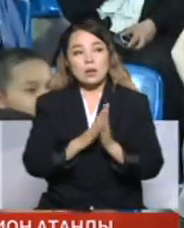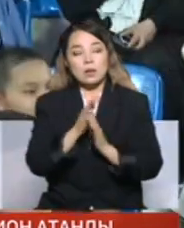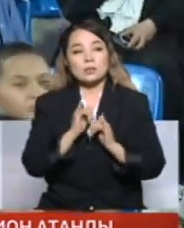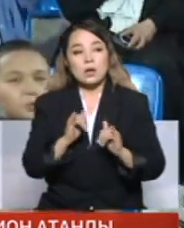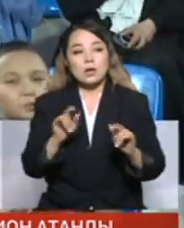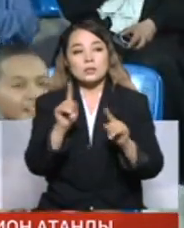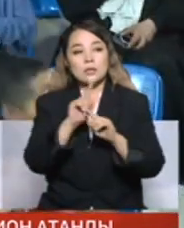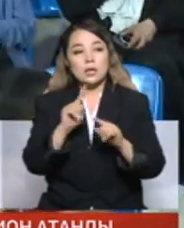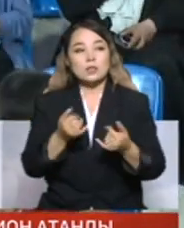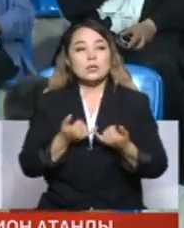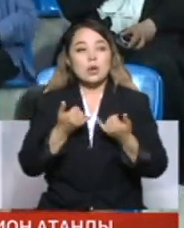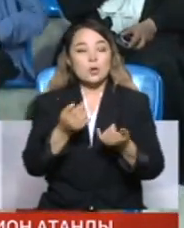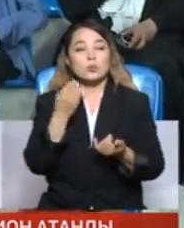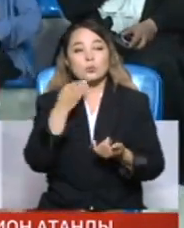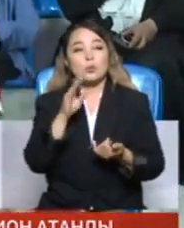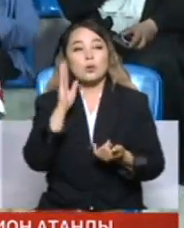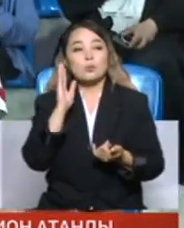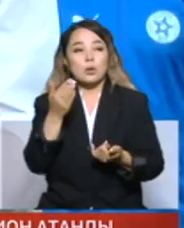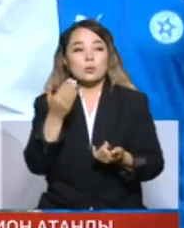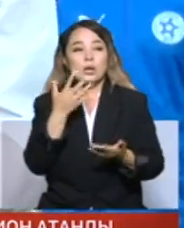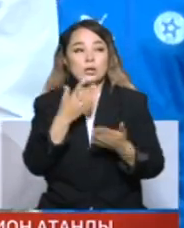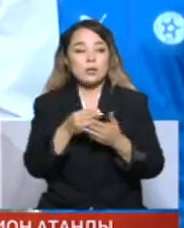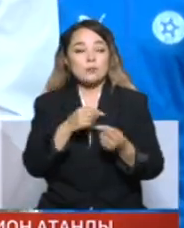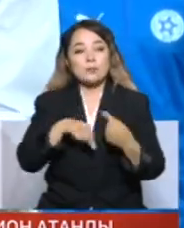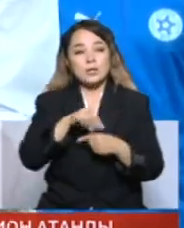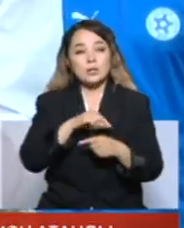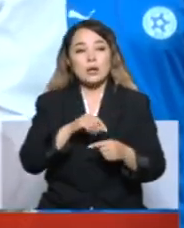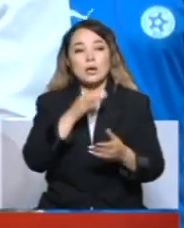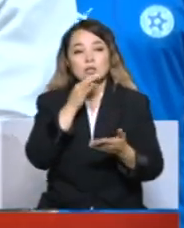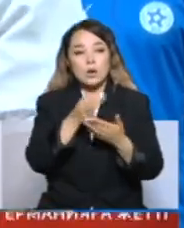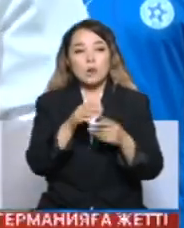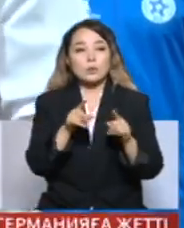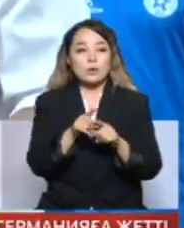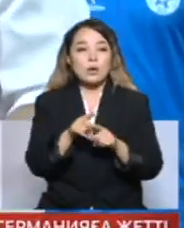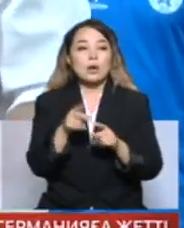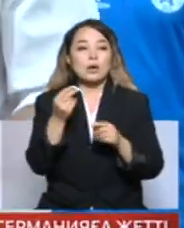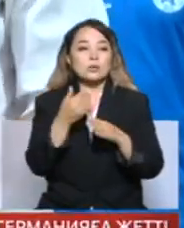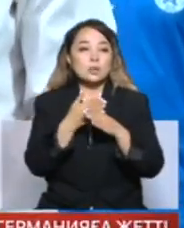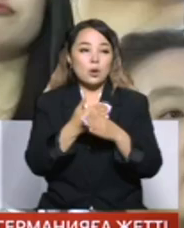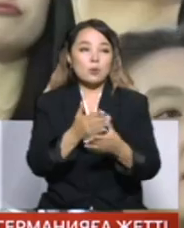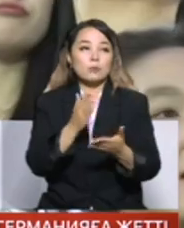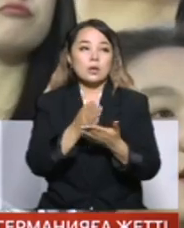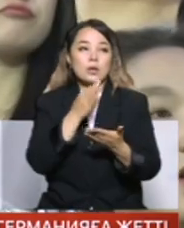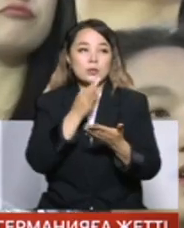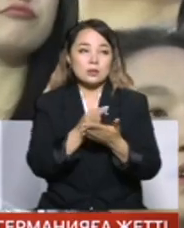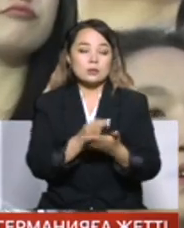жағдай жасалып отыр. Суперболға бизнестің әлеуметтік жауапкершілігі аясында қаржылай